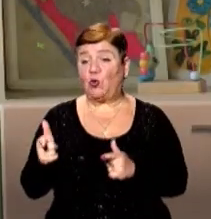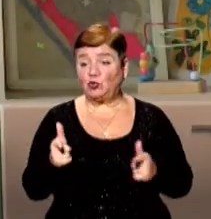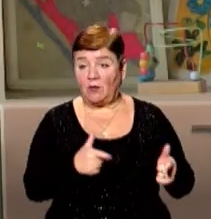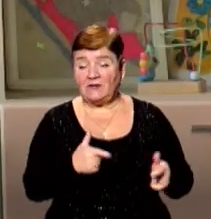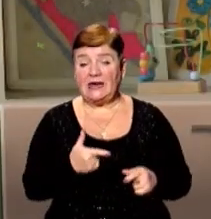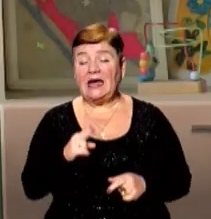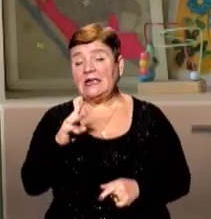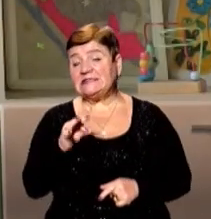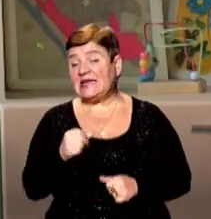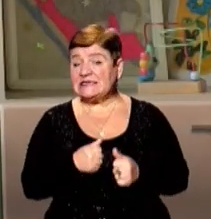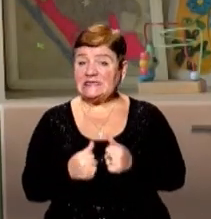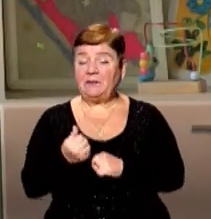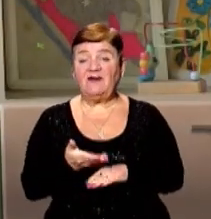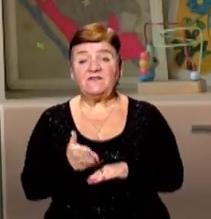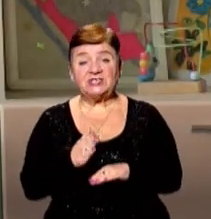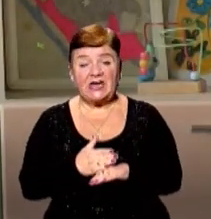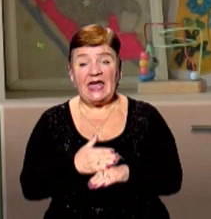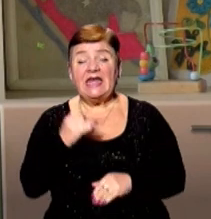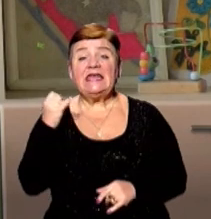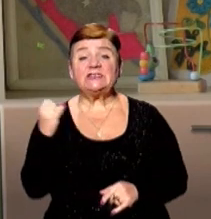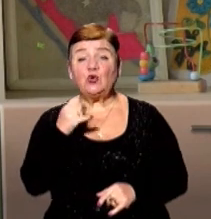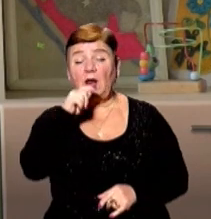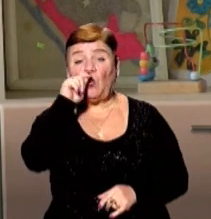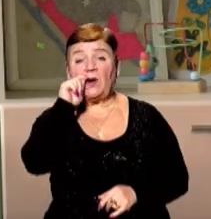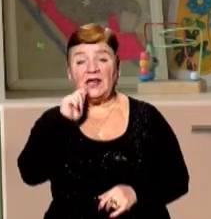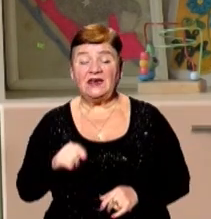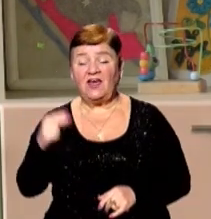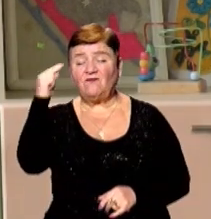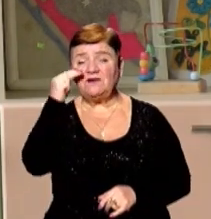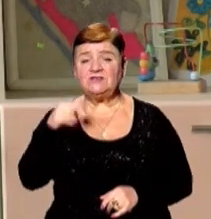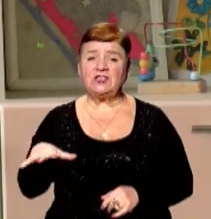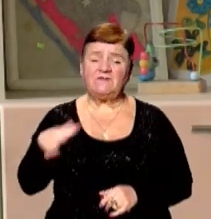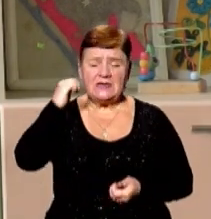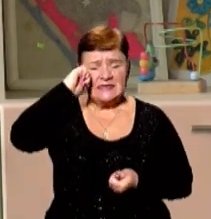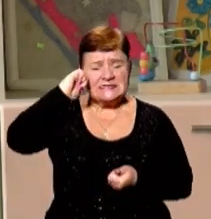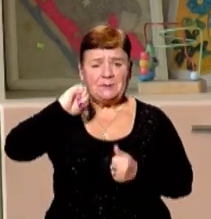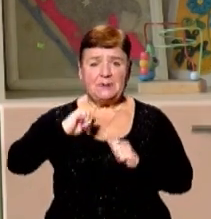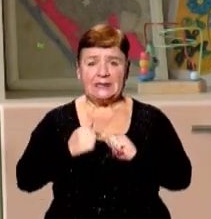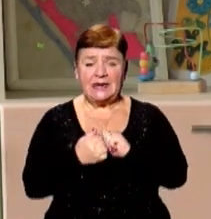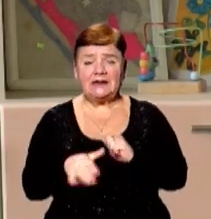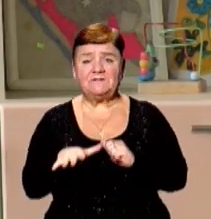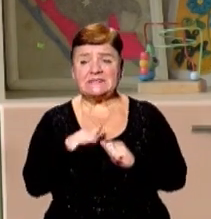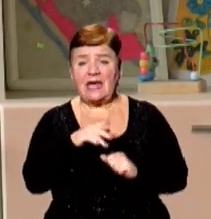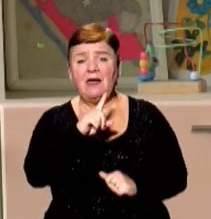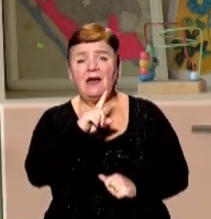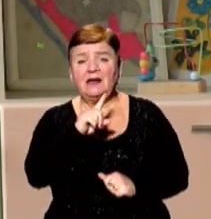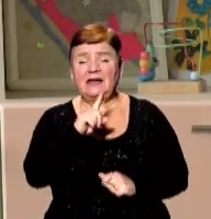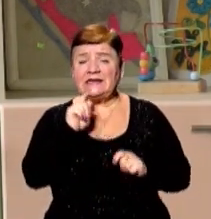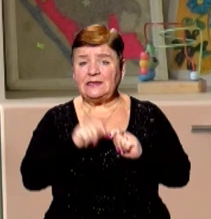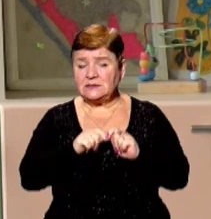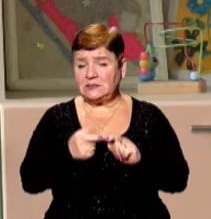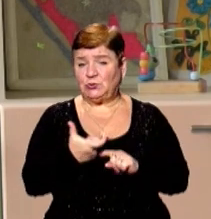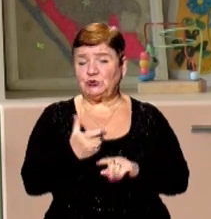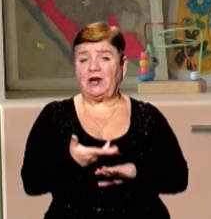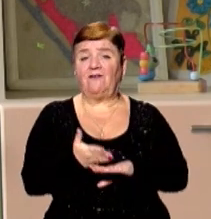Саме важке – це, напевно, з історії України взагалі, це вивчити весь матеріал, запам'ятати всі дати. Тести досить важко, бо коли